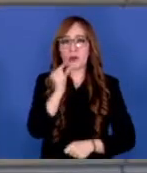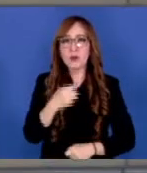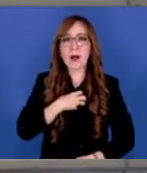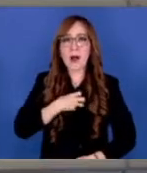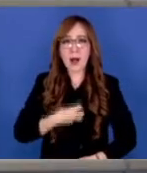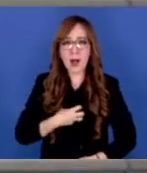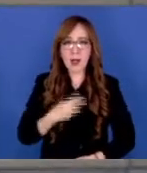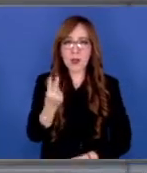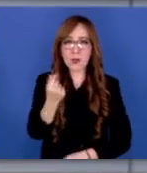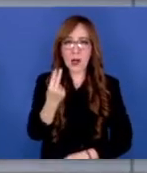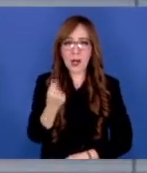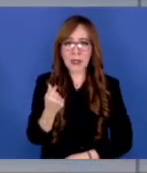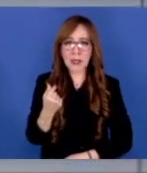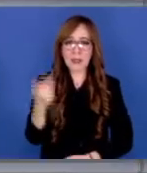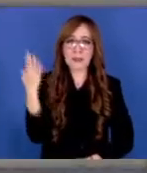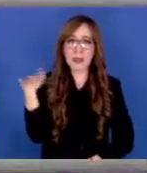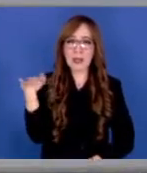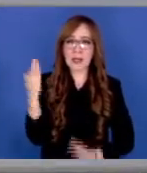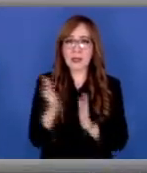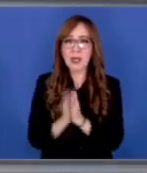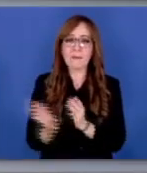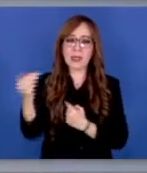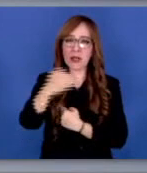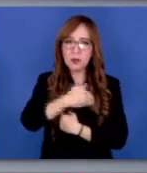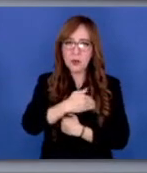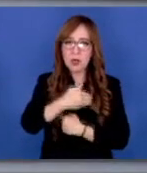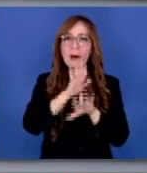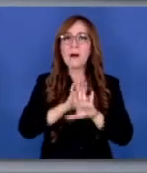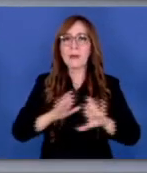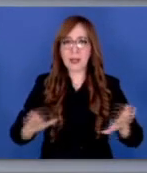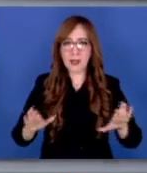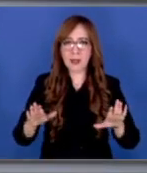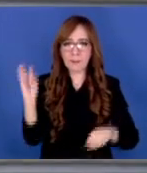kedudukan, protokol, dan perlindungan keamanan pimpinan KPK.